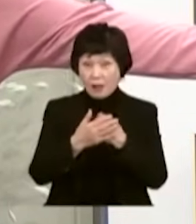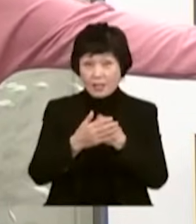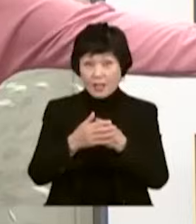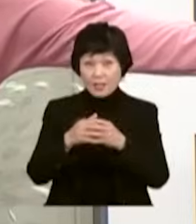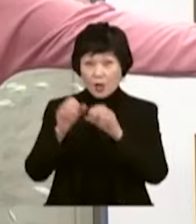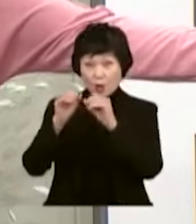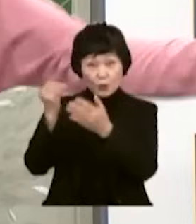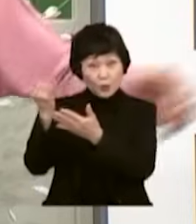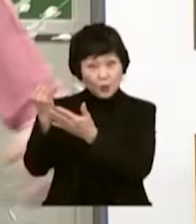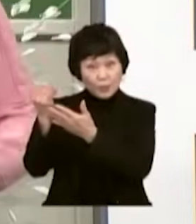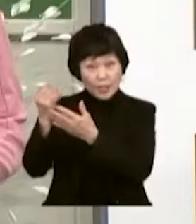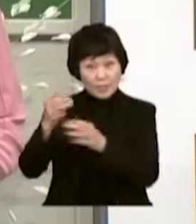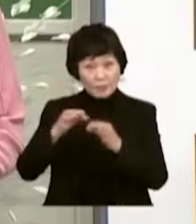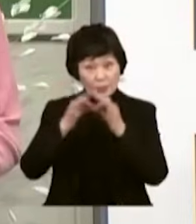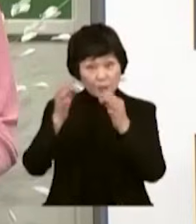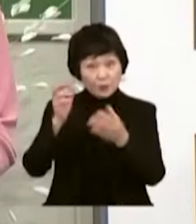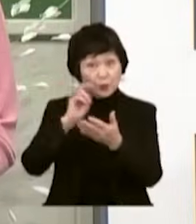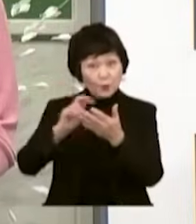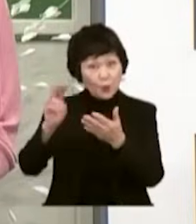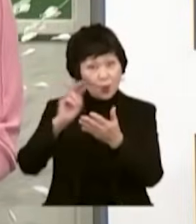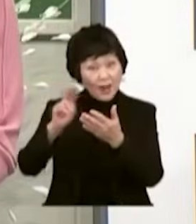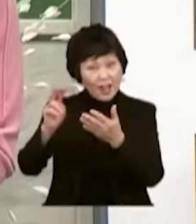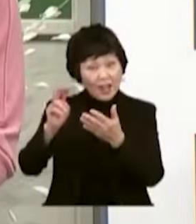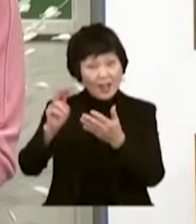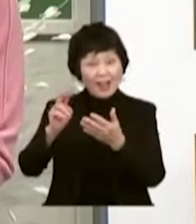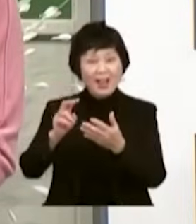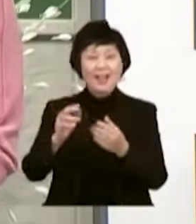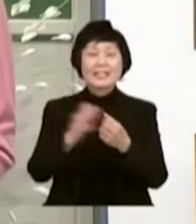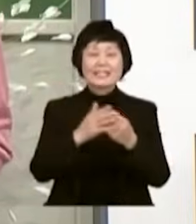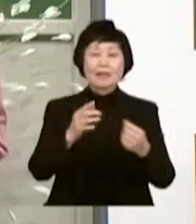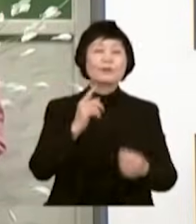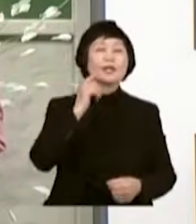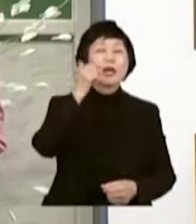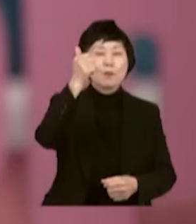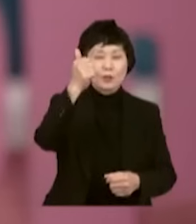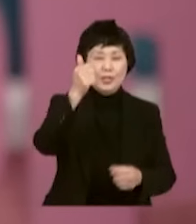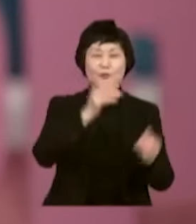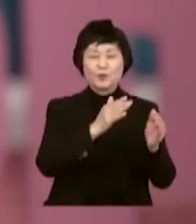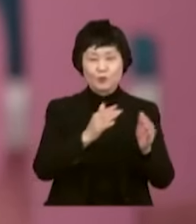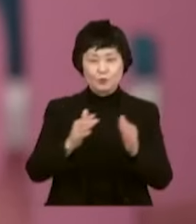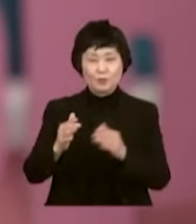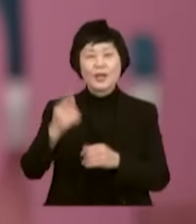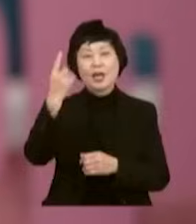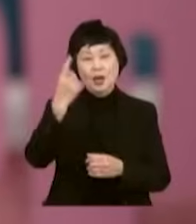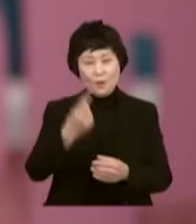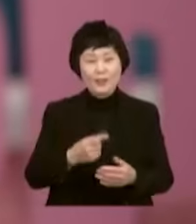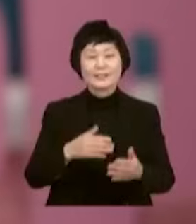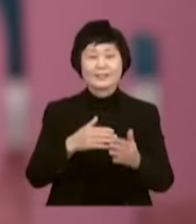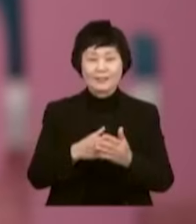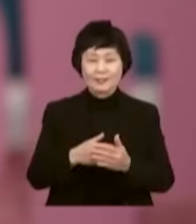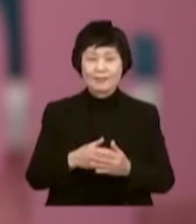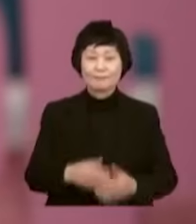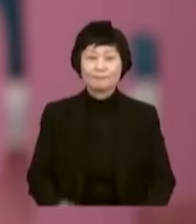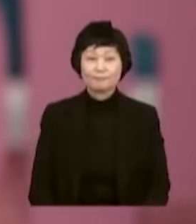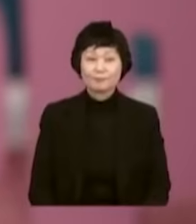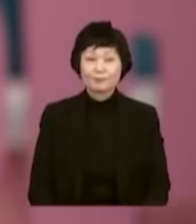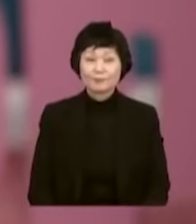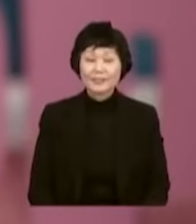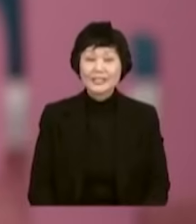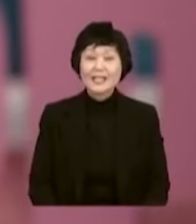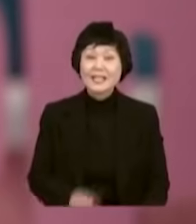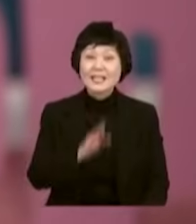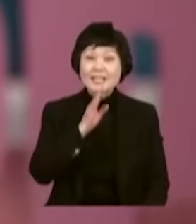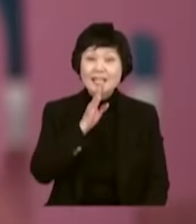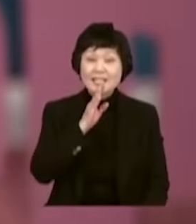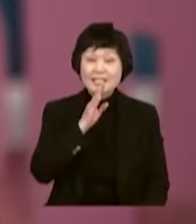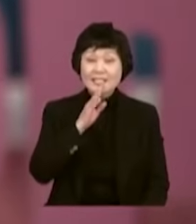노래인데 찬양인데요. 그래서 목사님이 준비해 오신 아. 그래요. 원래 그렇게 좋아하셨어요? 은혜란 찬양 좋아요. 좋아합니다. 예예. 예. 근데